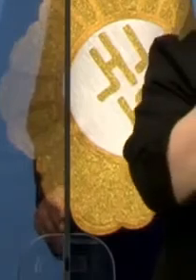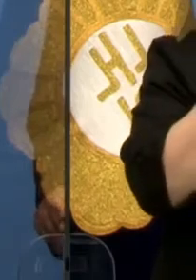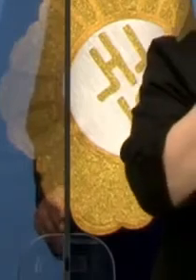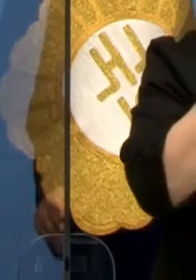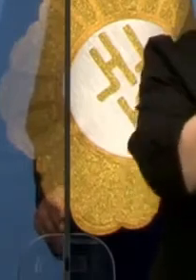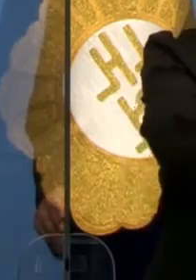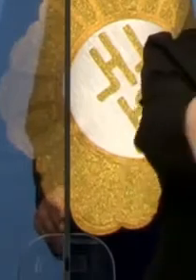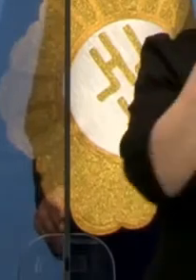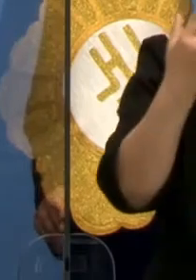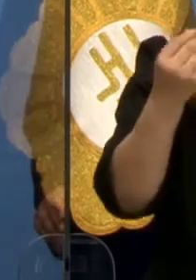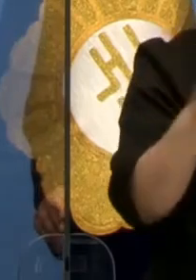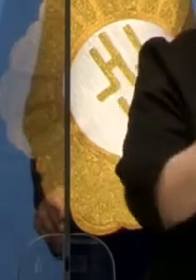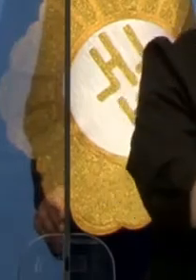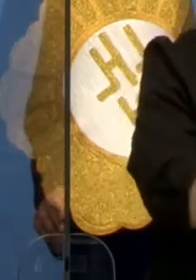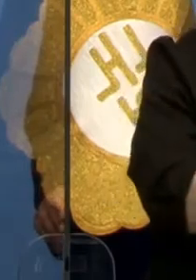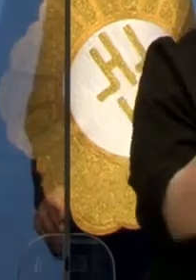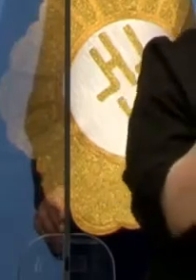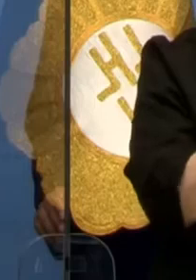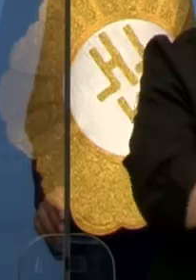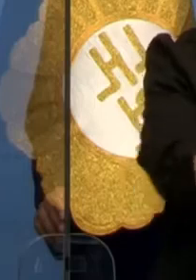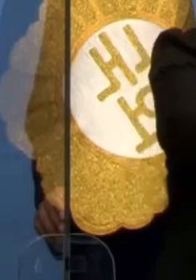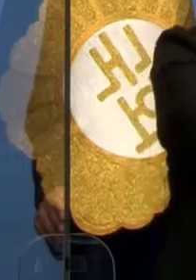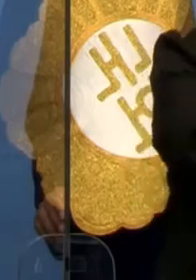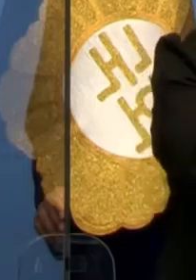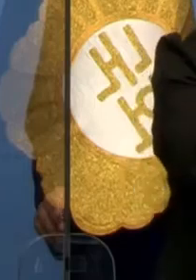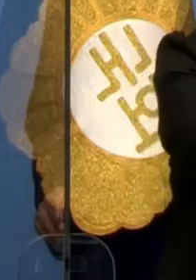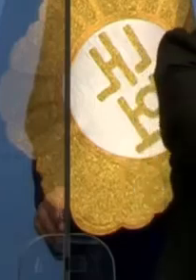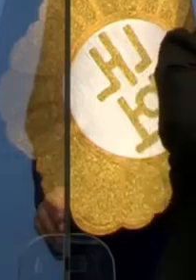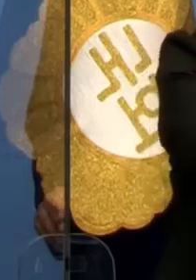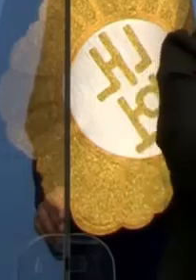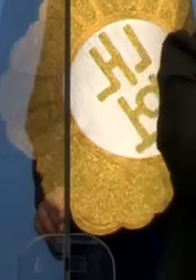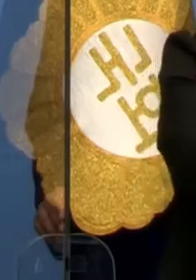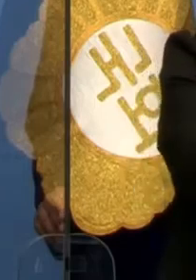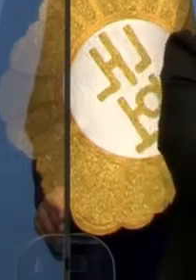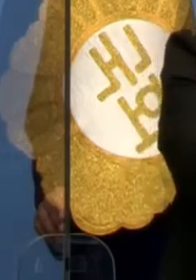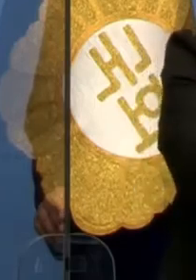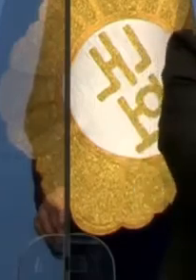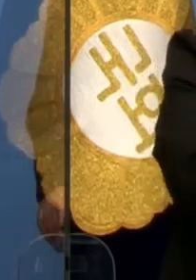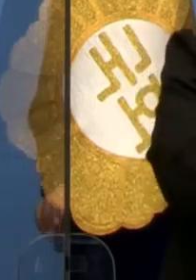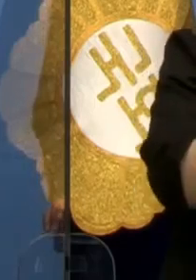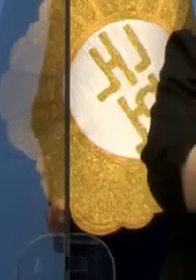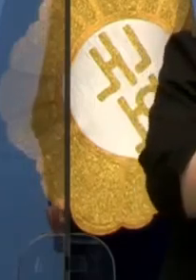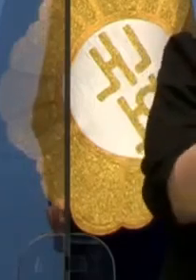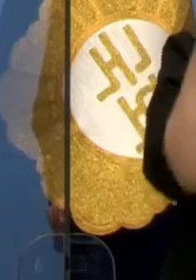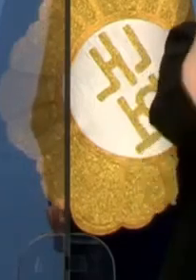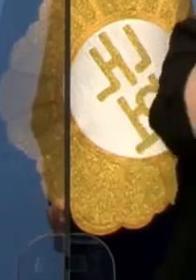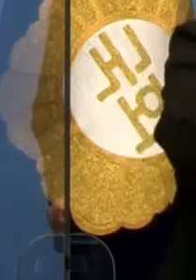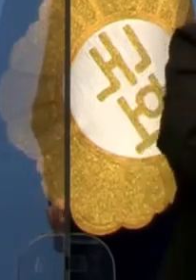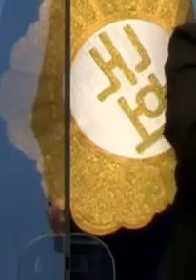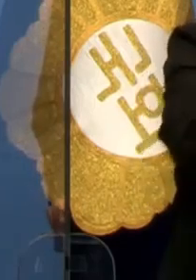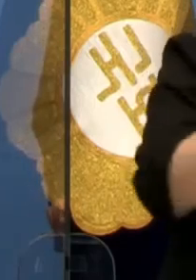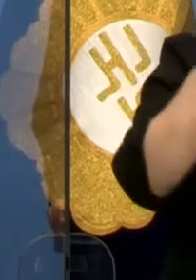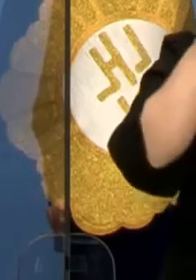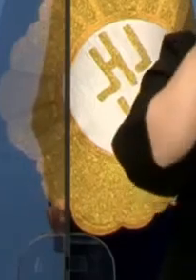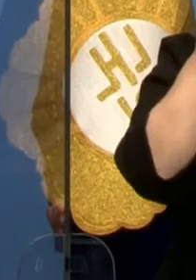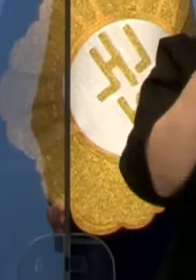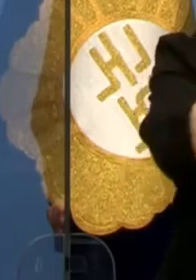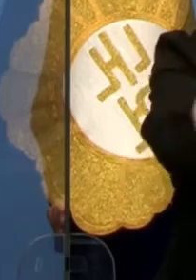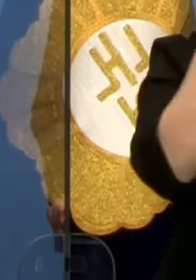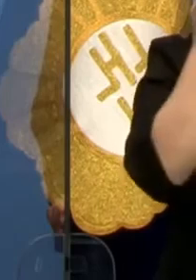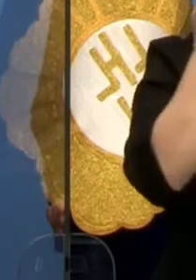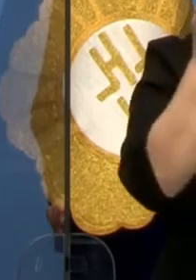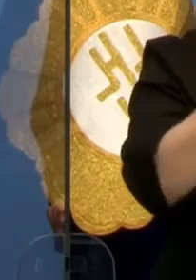점을 확인함과 동시에 헌법상 기본권인 국무담임권이 함부로 침해되어서는 안 된다는 점을